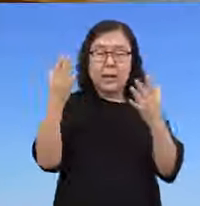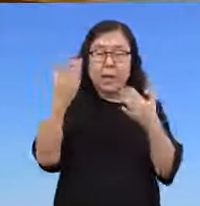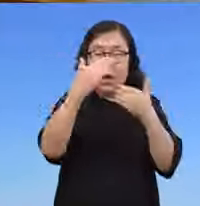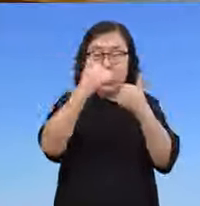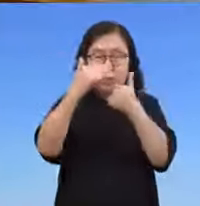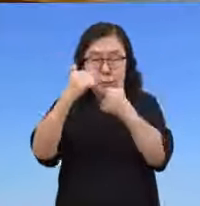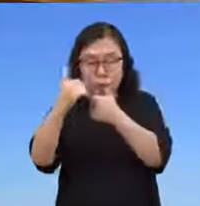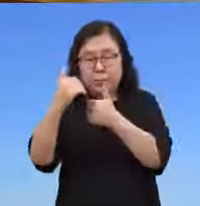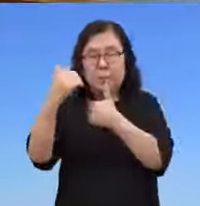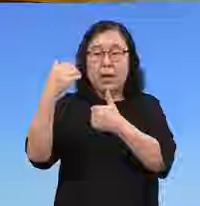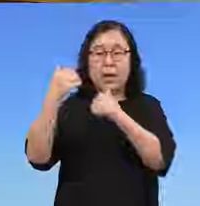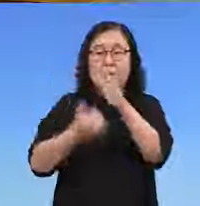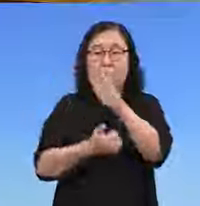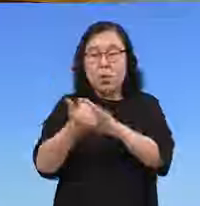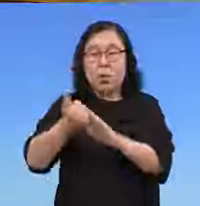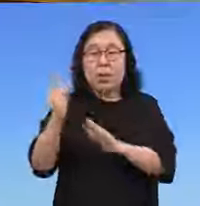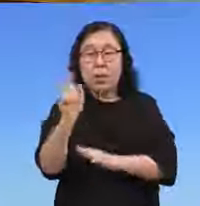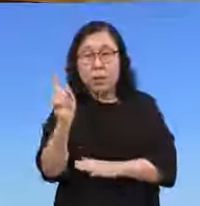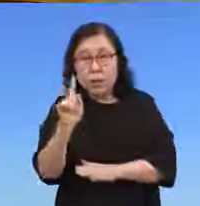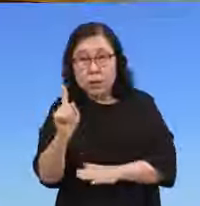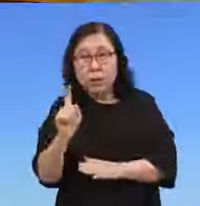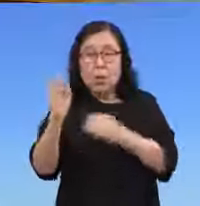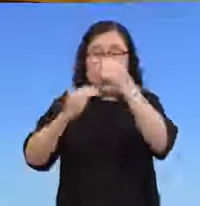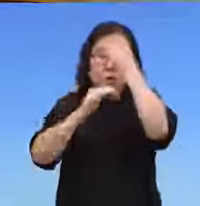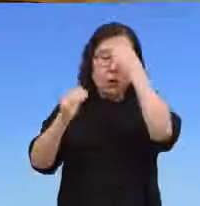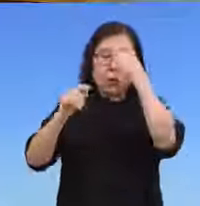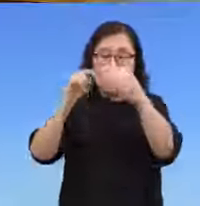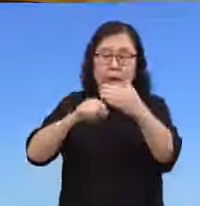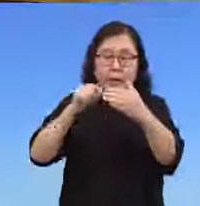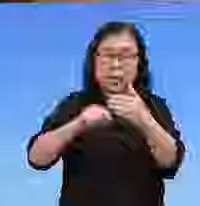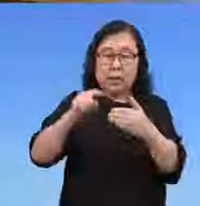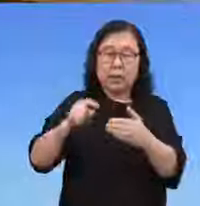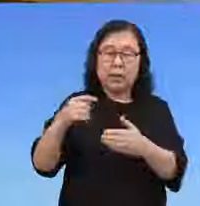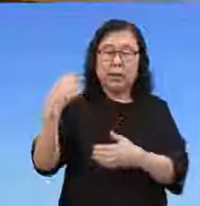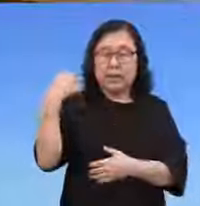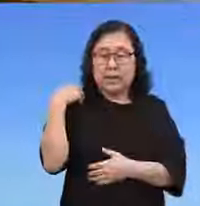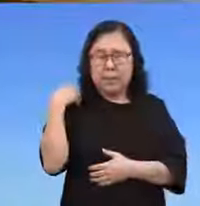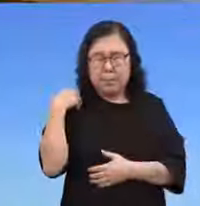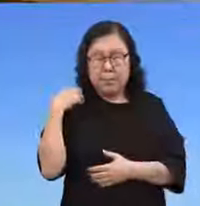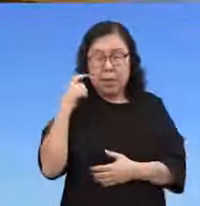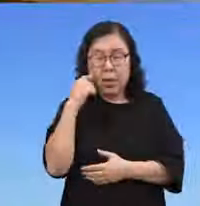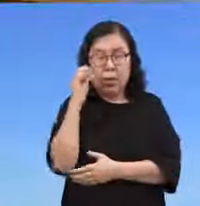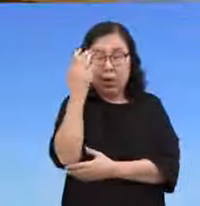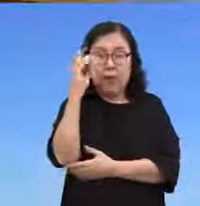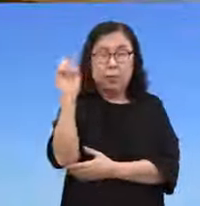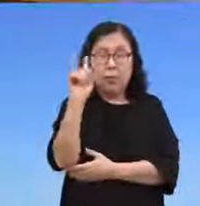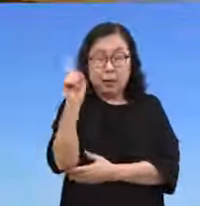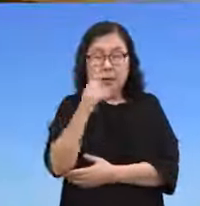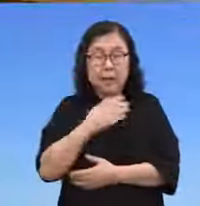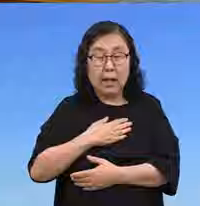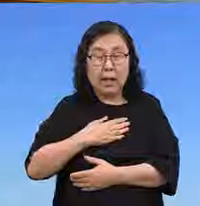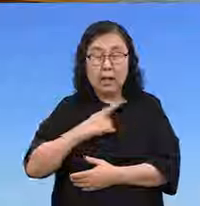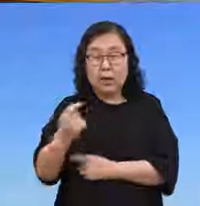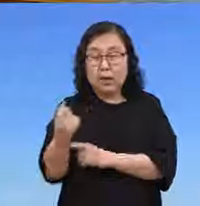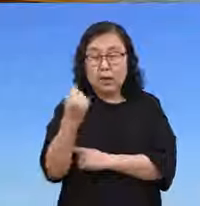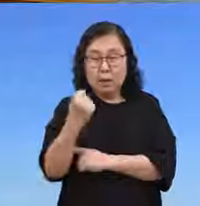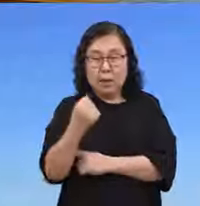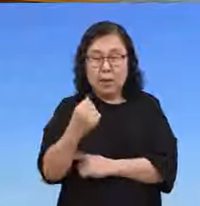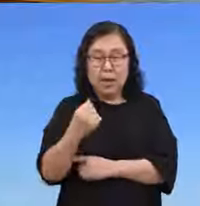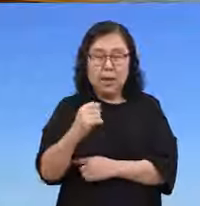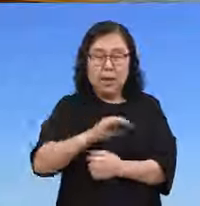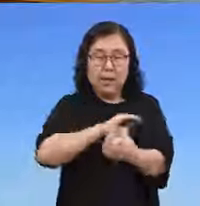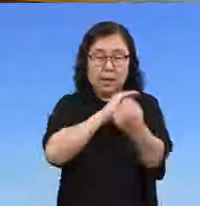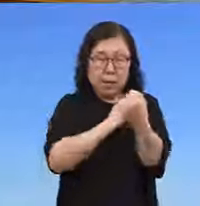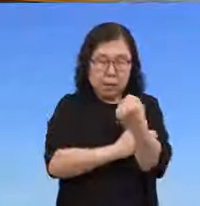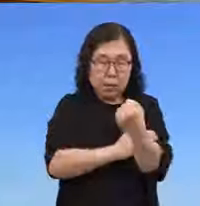소망이 무엇이며 성도 안에서 그 기업의 영광의 풍성함이 무엇이며, 그 다음 19절, 그의 힘의 위력으로